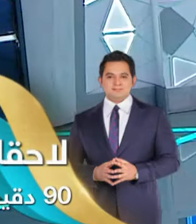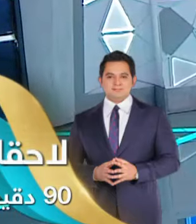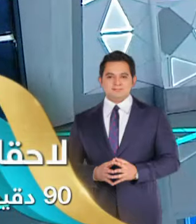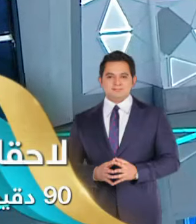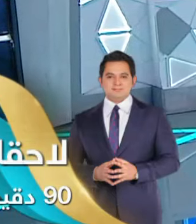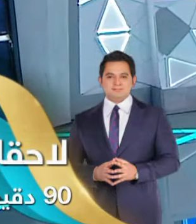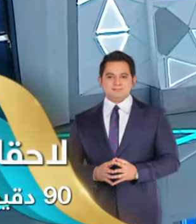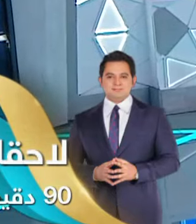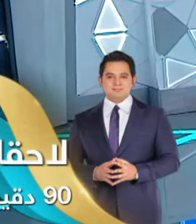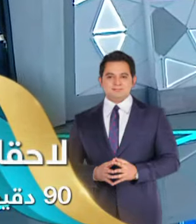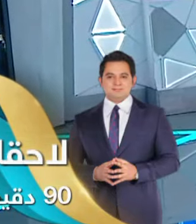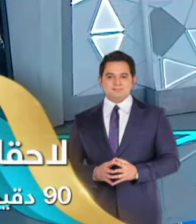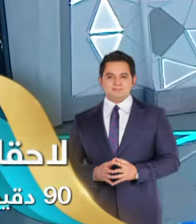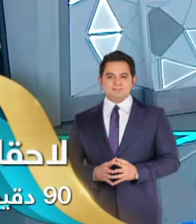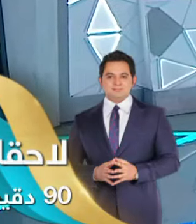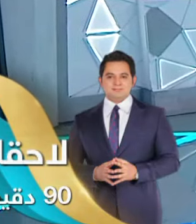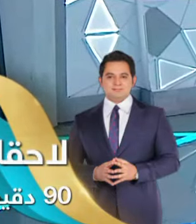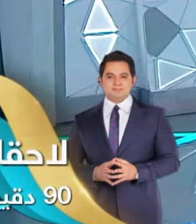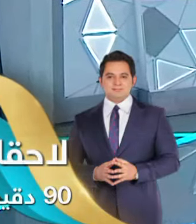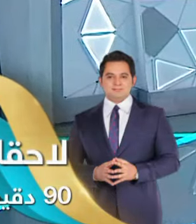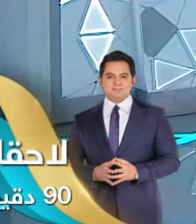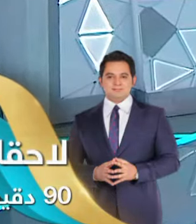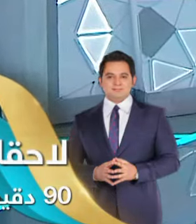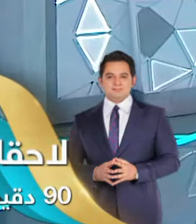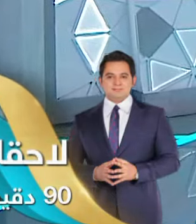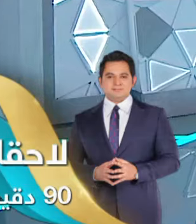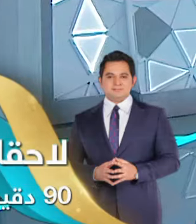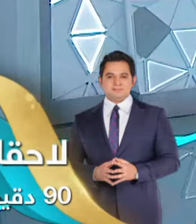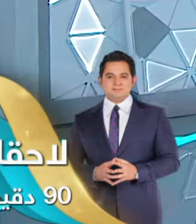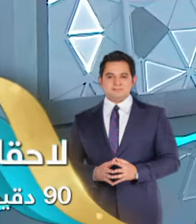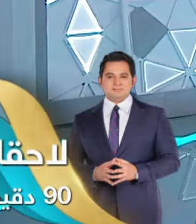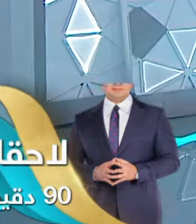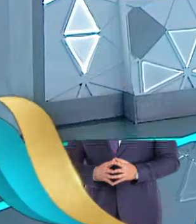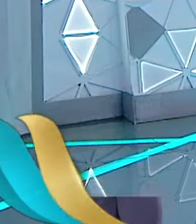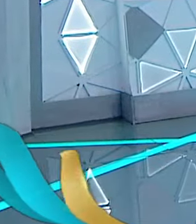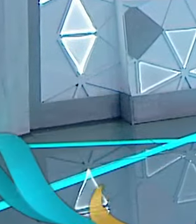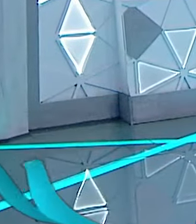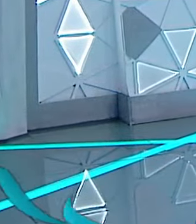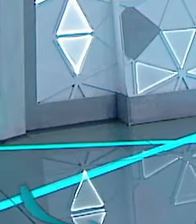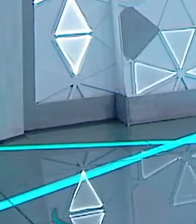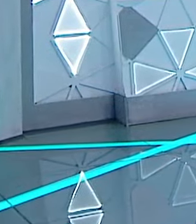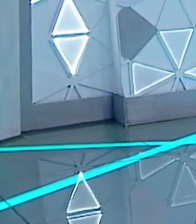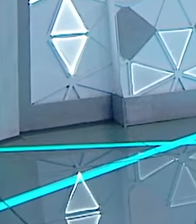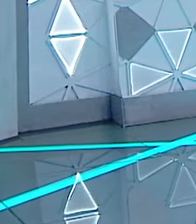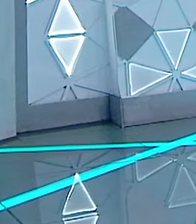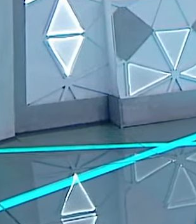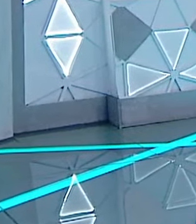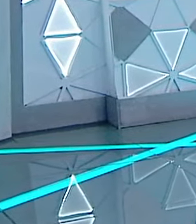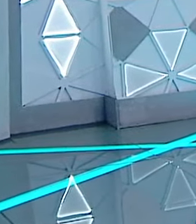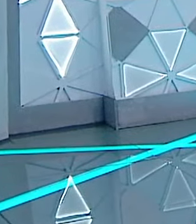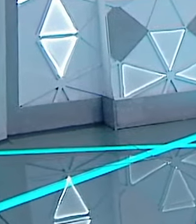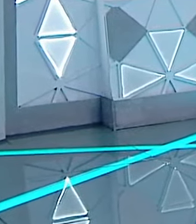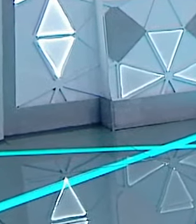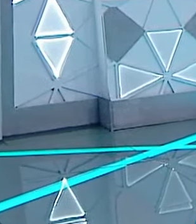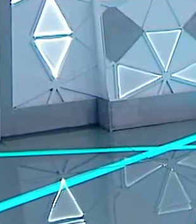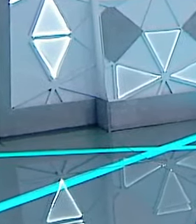مهمة لصالح كل عامل، طبعا بالإضافة لتوجيه التحية لكل إيد مصرية، لكل إيد بتزرع الأمل. ودي